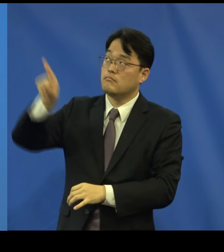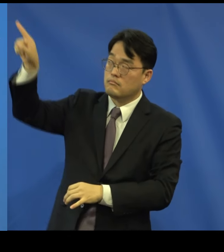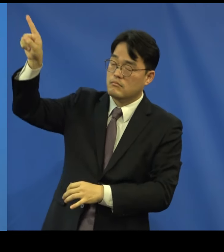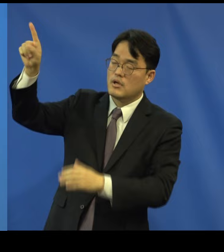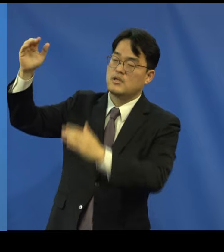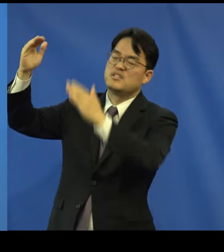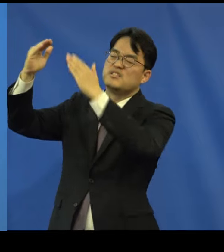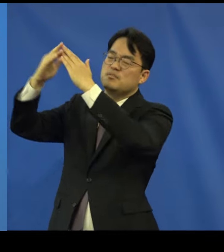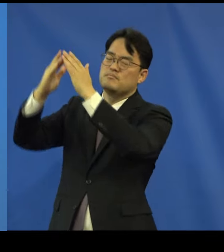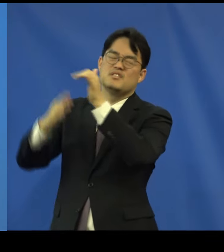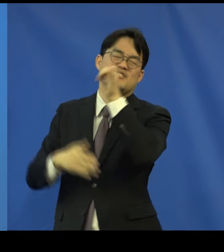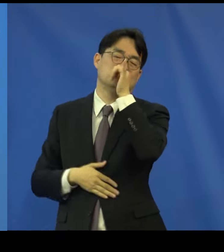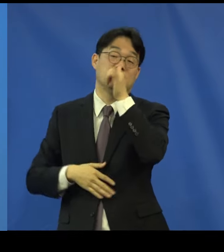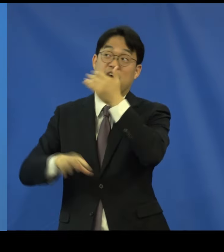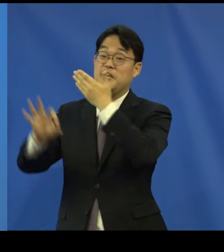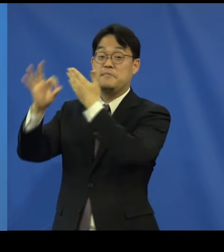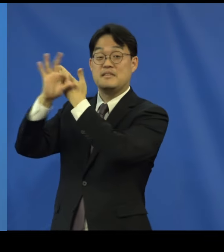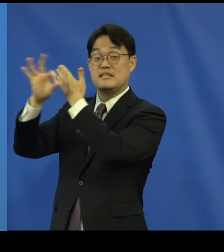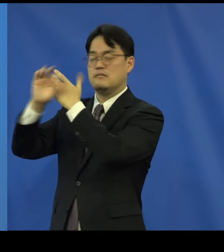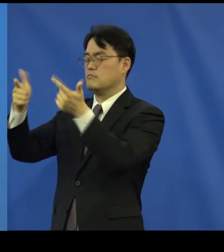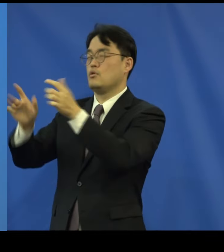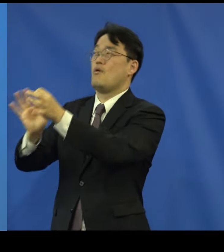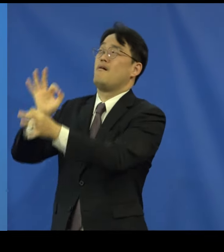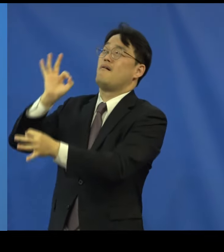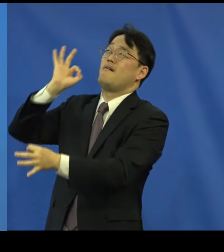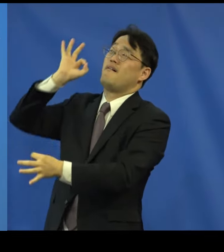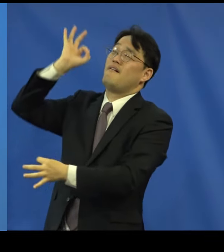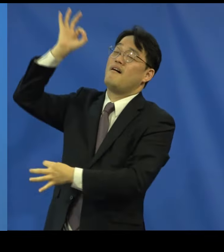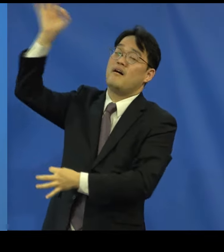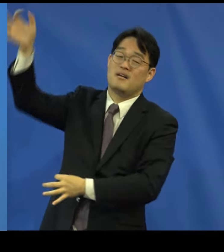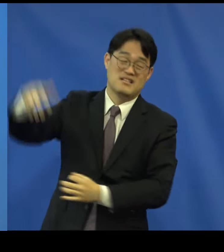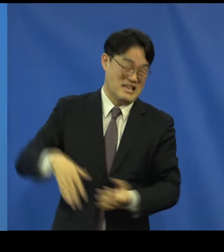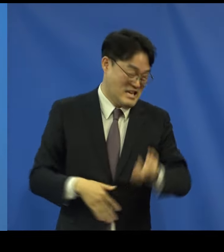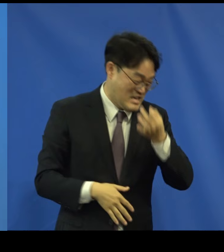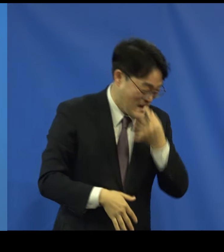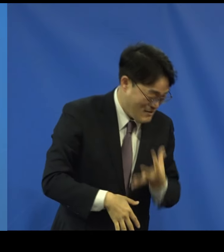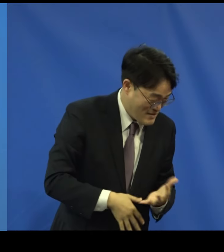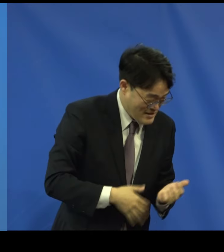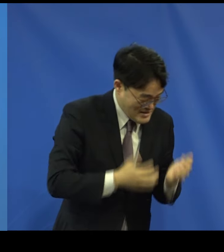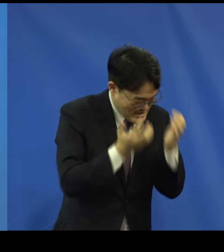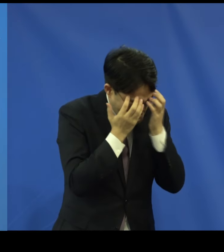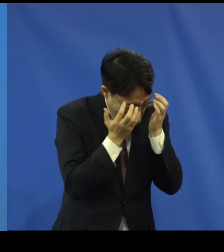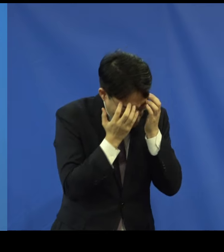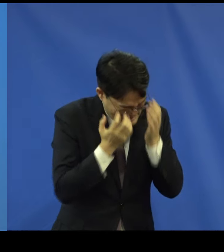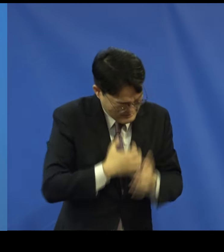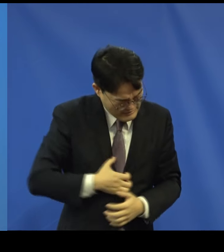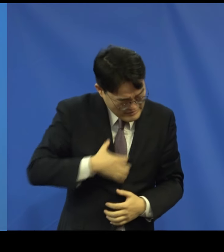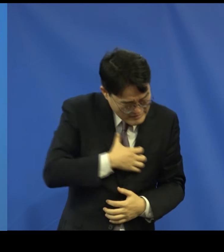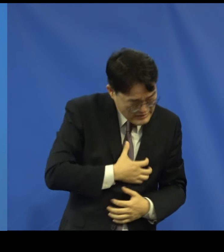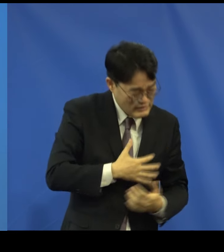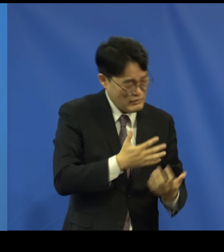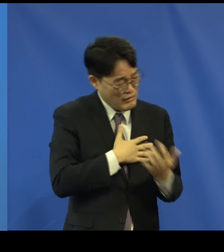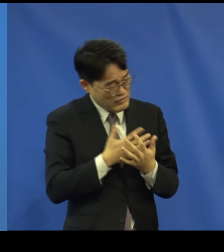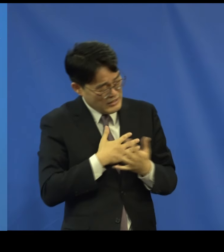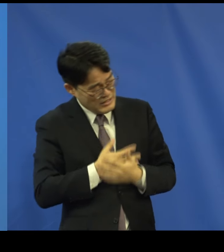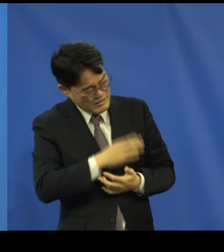집. 아무리 힘든 일이 있어도 그 집이 기다리고 있는 것. 세상이 흔들려도 그 집에 대한 갈망을 우리가 가지고 있다면